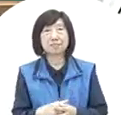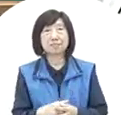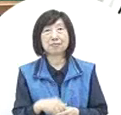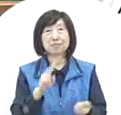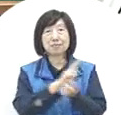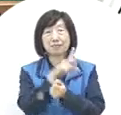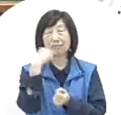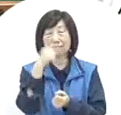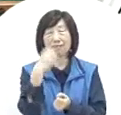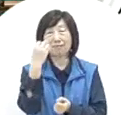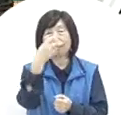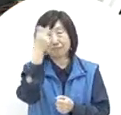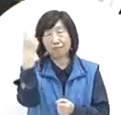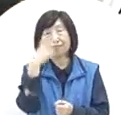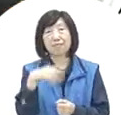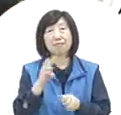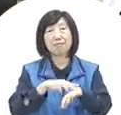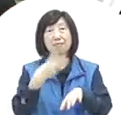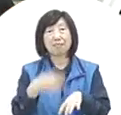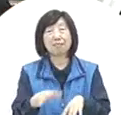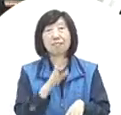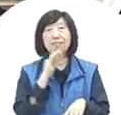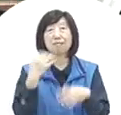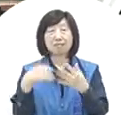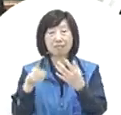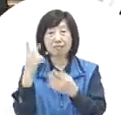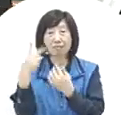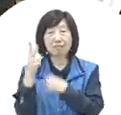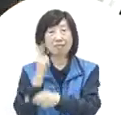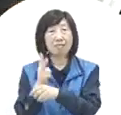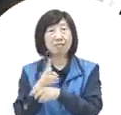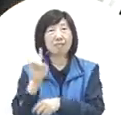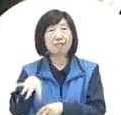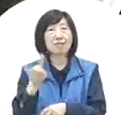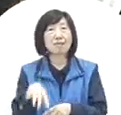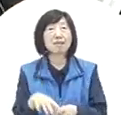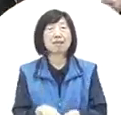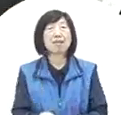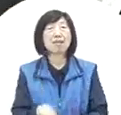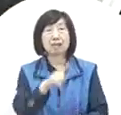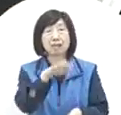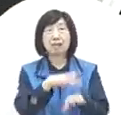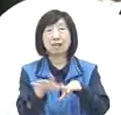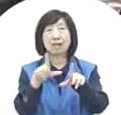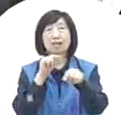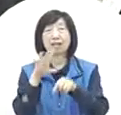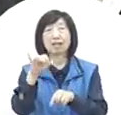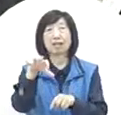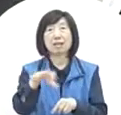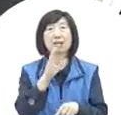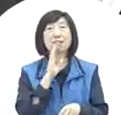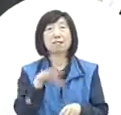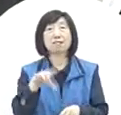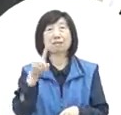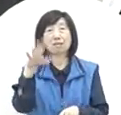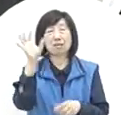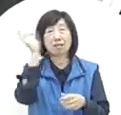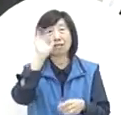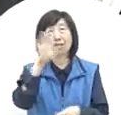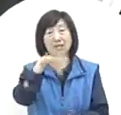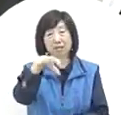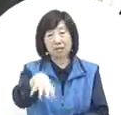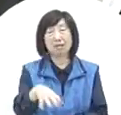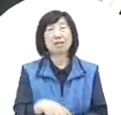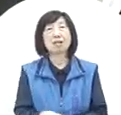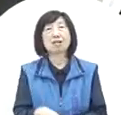新庄、淡水，另外2处在哪里？ 这2处，因为我们要根据地点，我们要第一个要先找地点。那我们会把